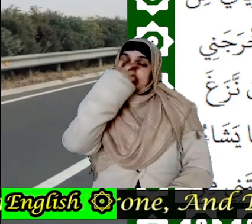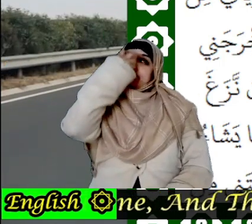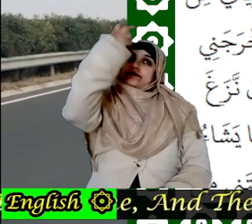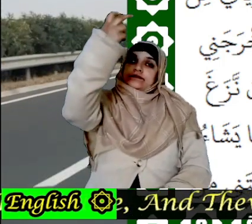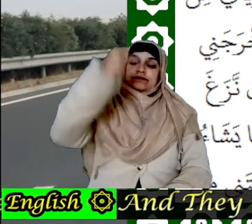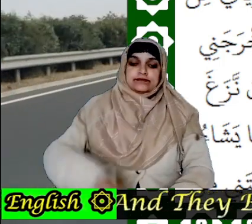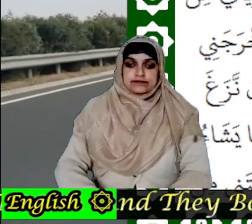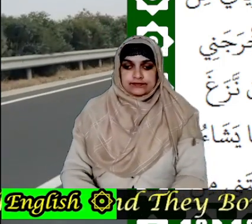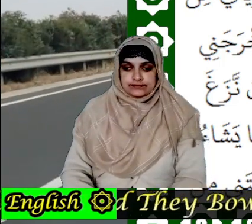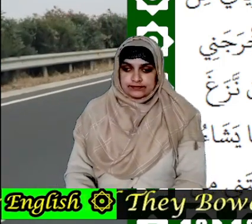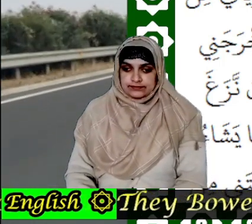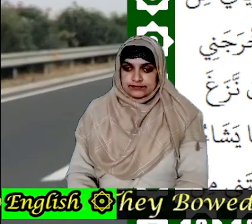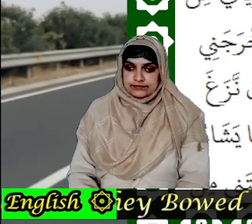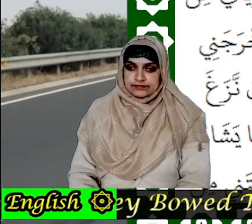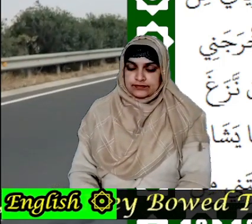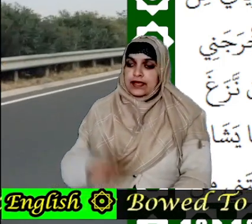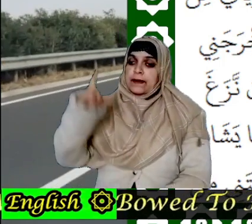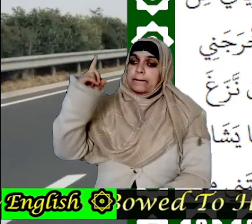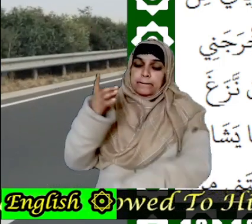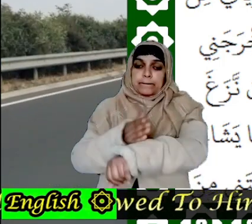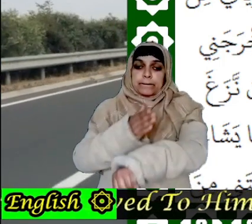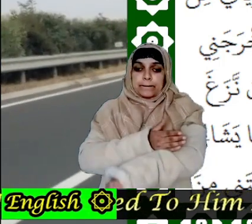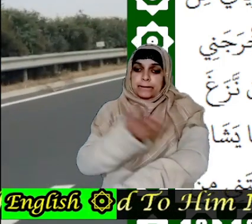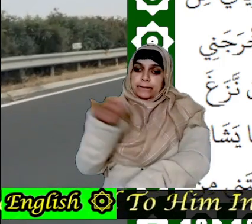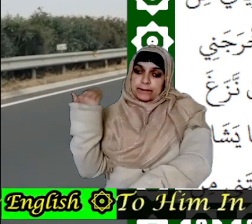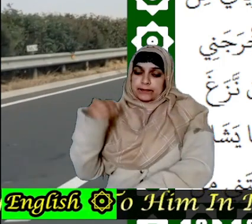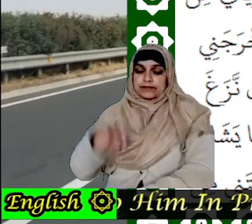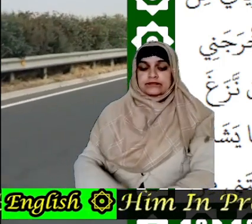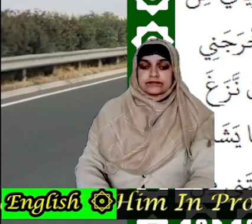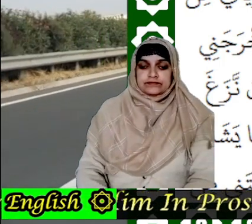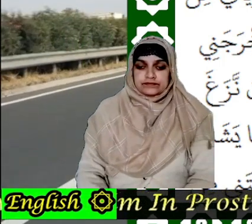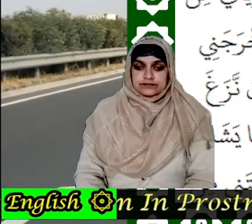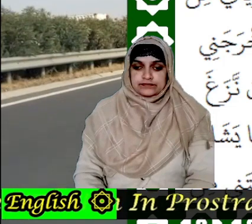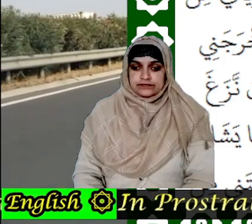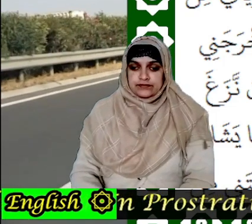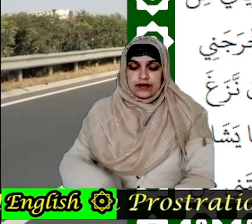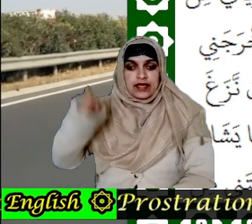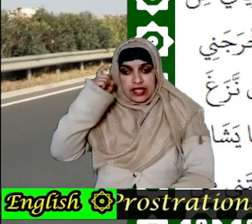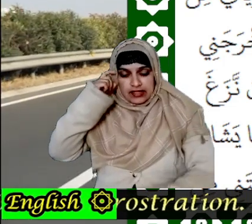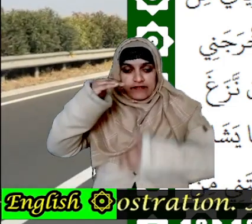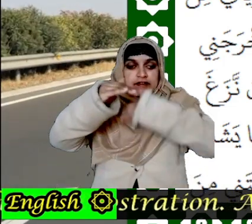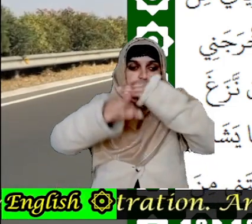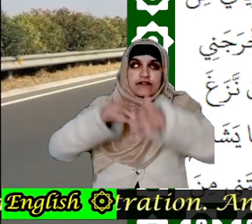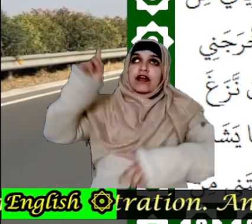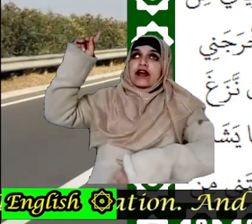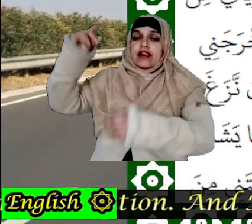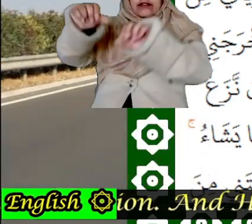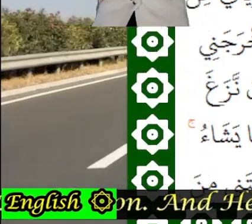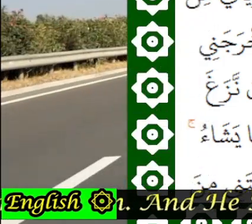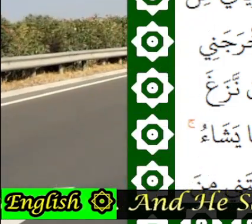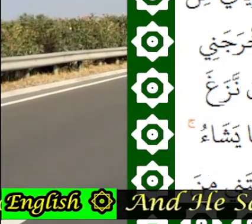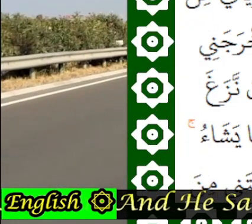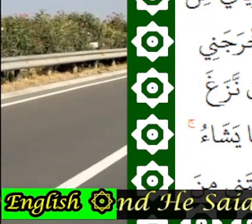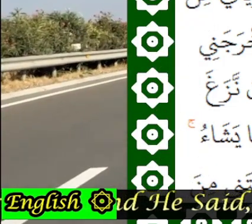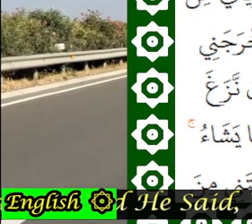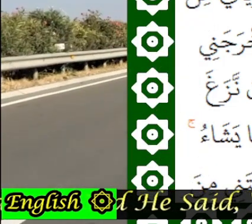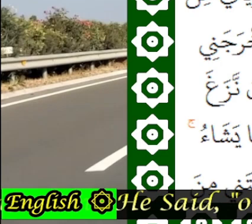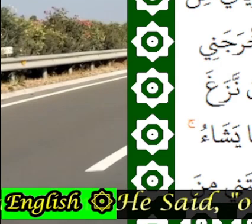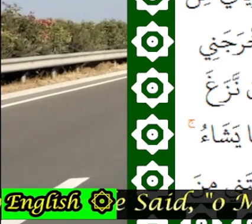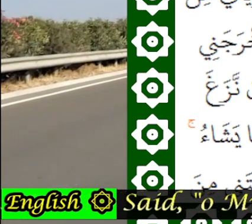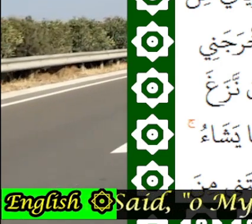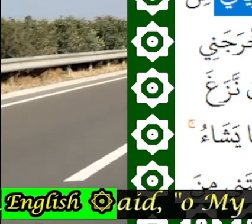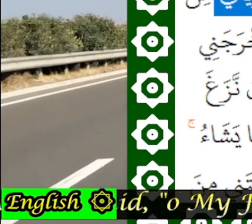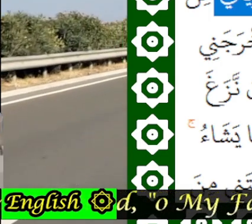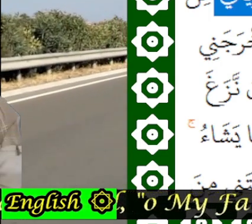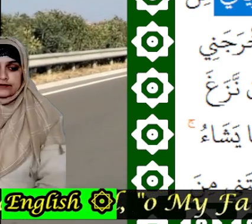لي ساجدين خناق قلتن تون أركجي سورة يوسف مخيس جر آيات أفرف فاتيبا يا